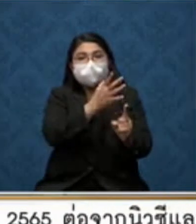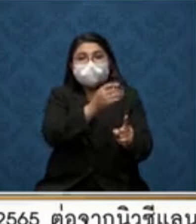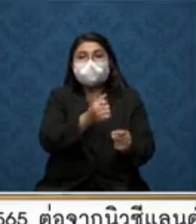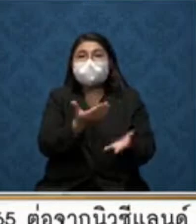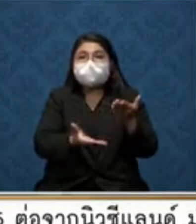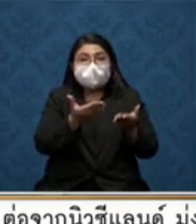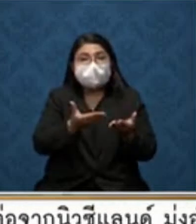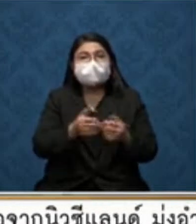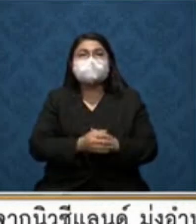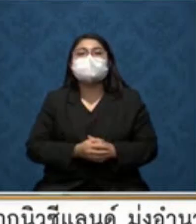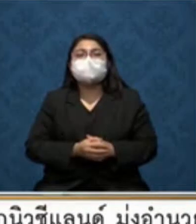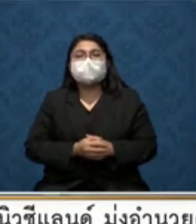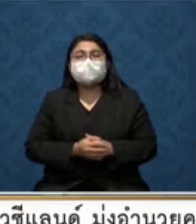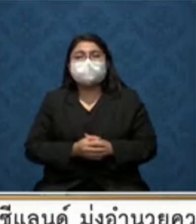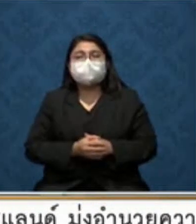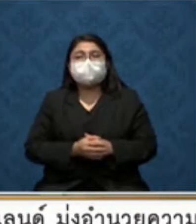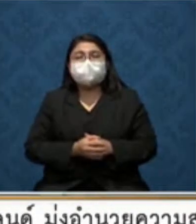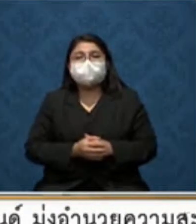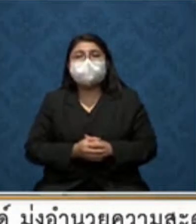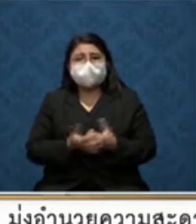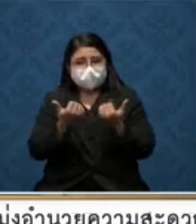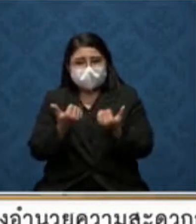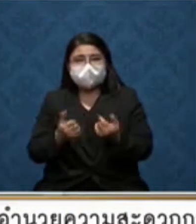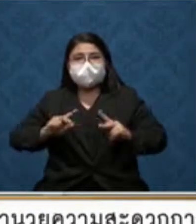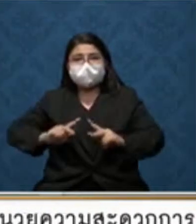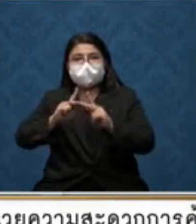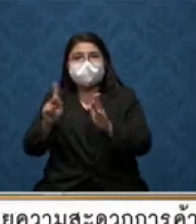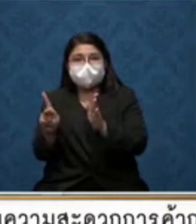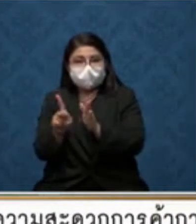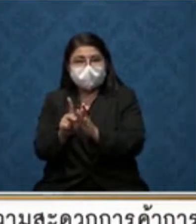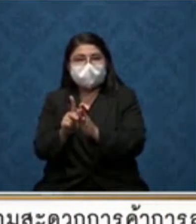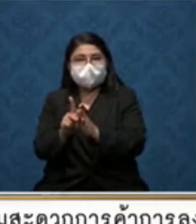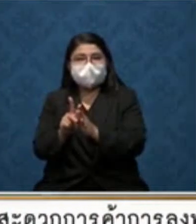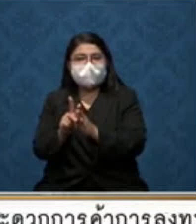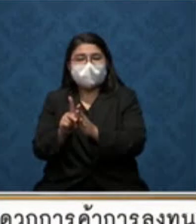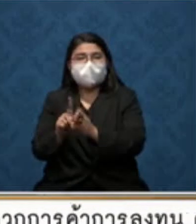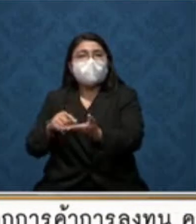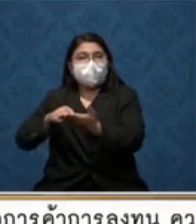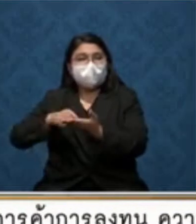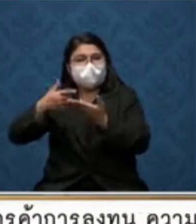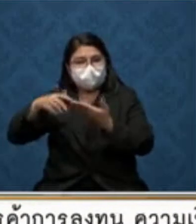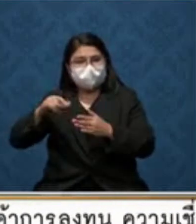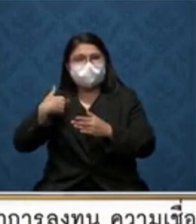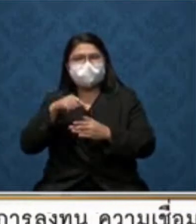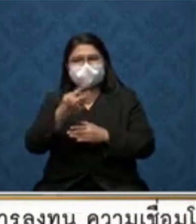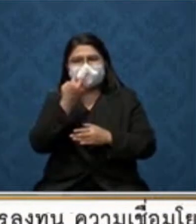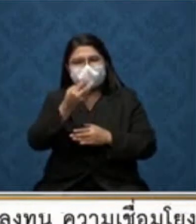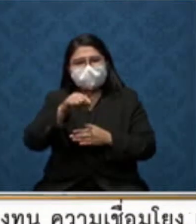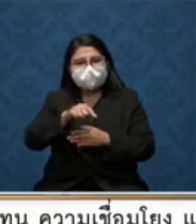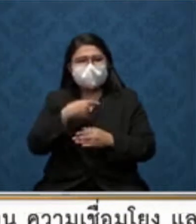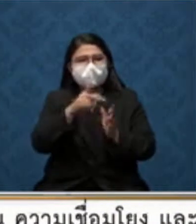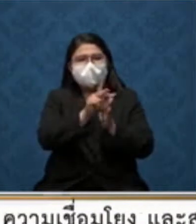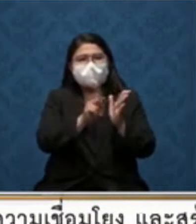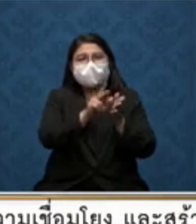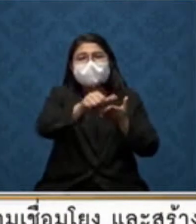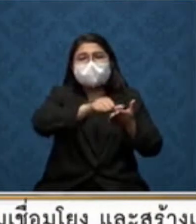ารผูกขาดกีดกัน แต่กฎหมายฉบับเนี้ย ทกำลงพไหนเป็การแก้เพื่ไมใหมีการกีดกัน และผูกข